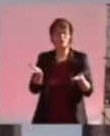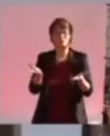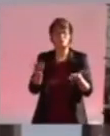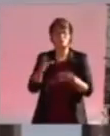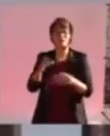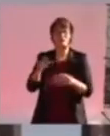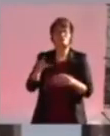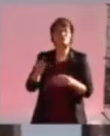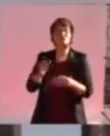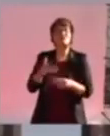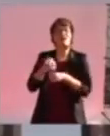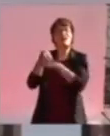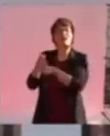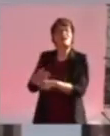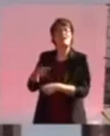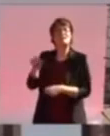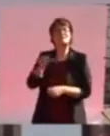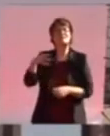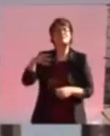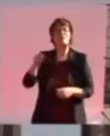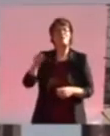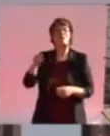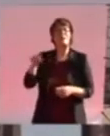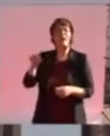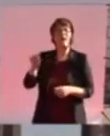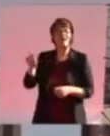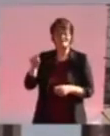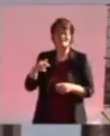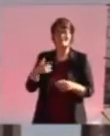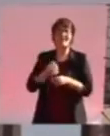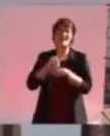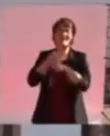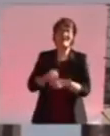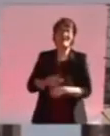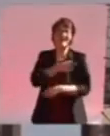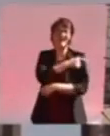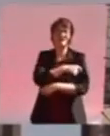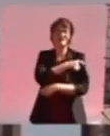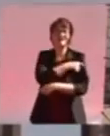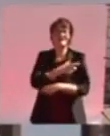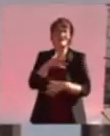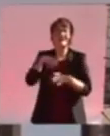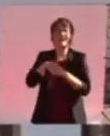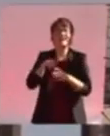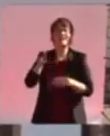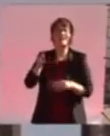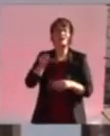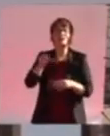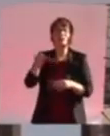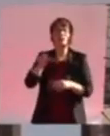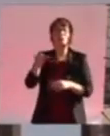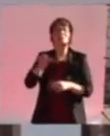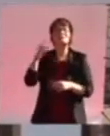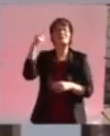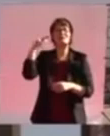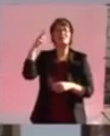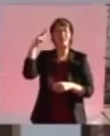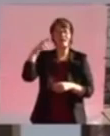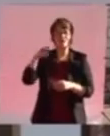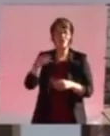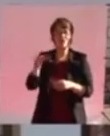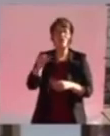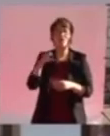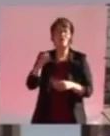un infermiere presso la usl 9 scaligera di verona e che parlerà dei